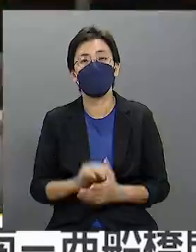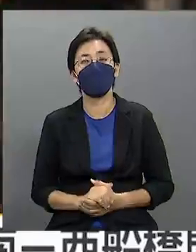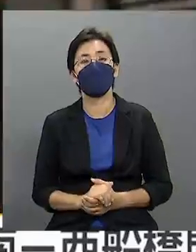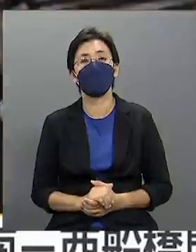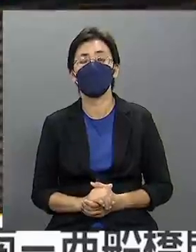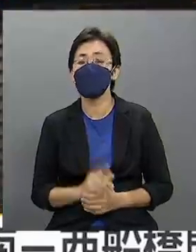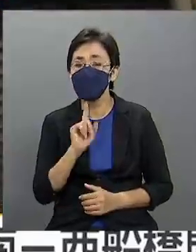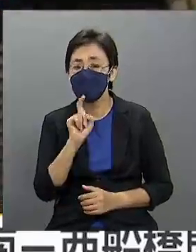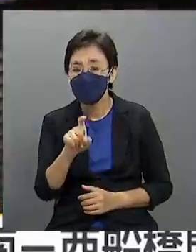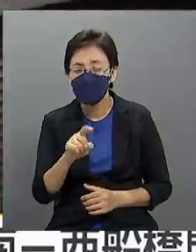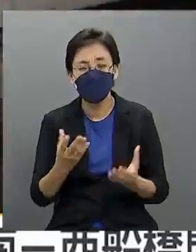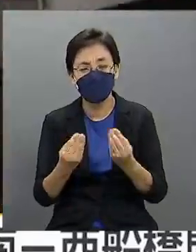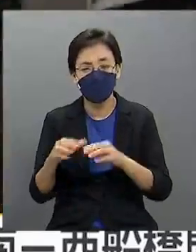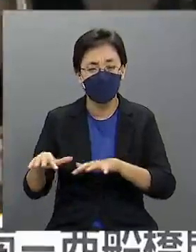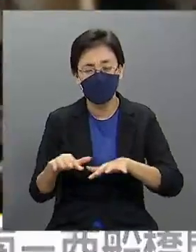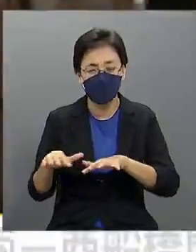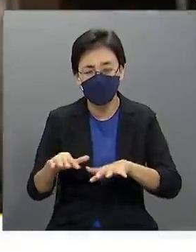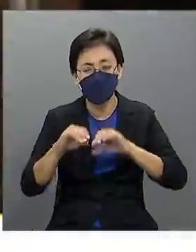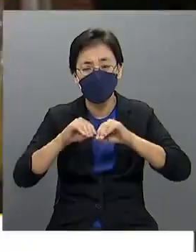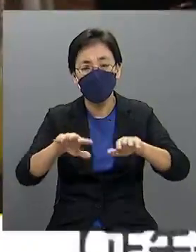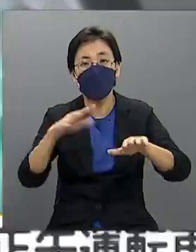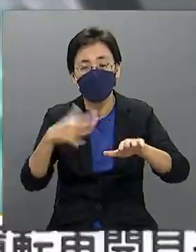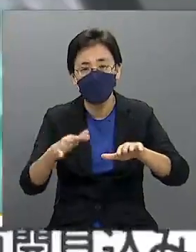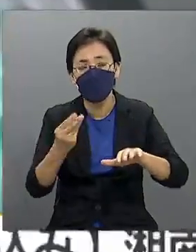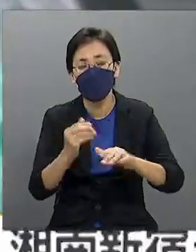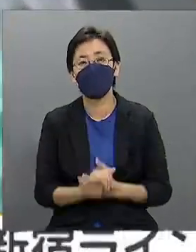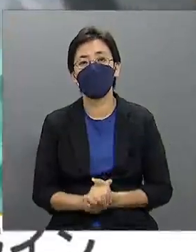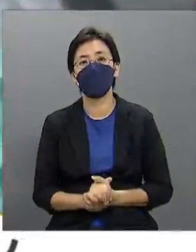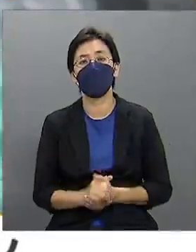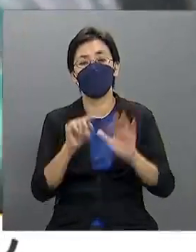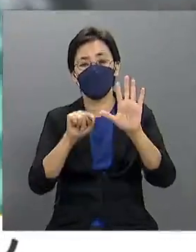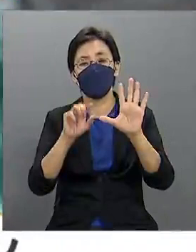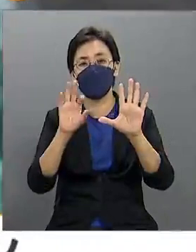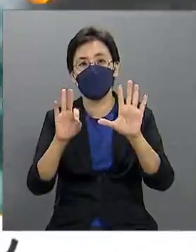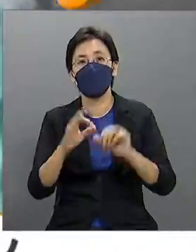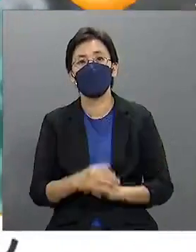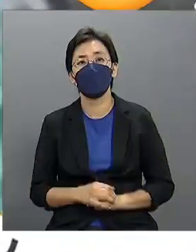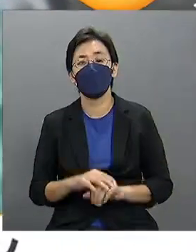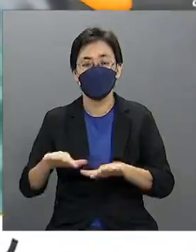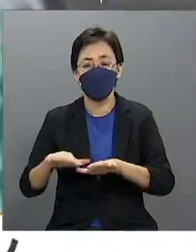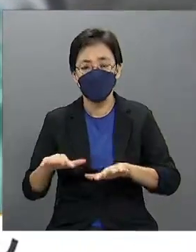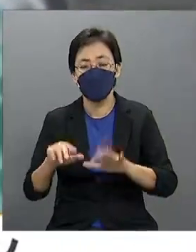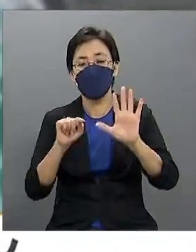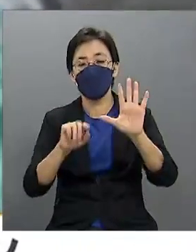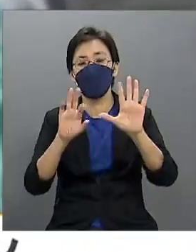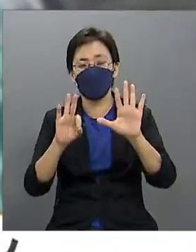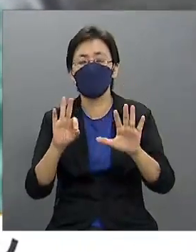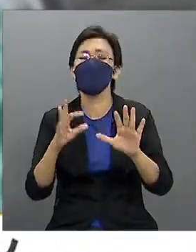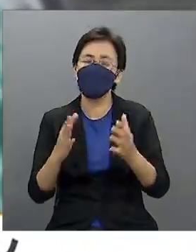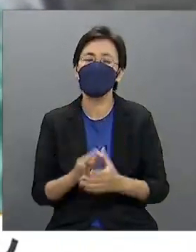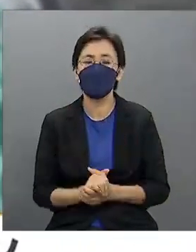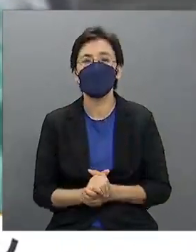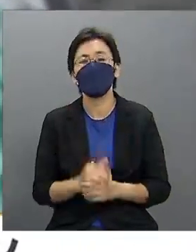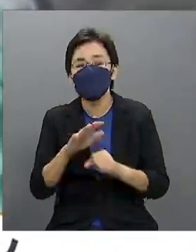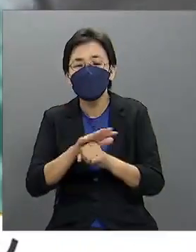ี้ทั้งทเขาประกฏเปทางการขนาดภารีนไวกคือ 5 since 9จนaris่ได้ใหญ่มากเทêtre